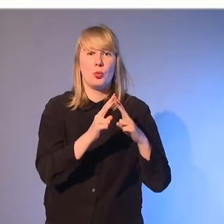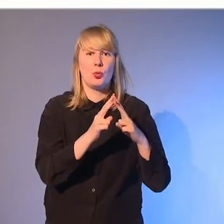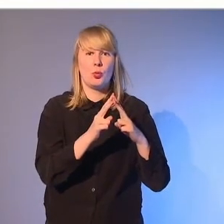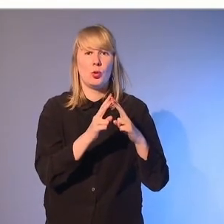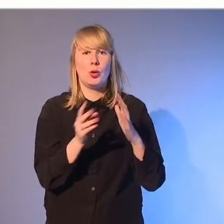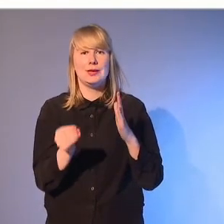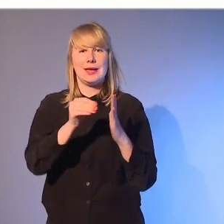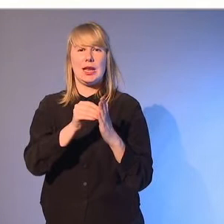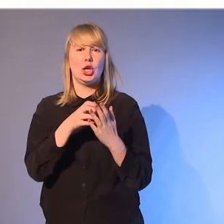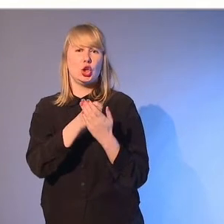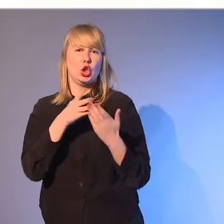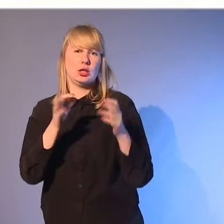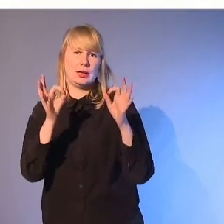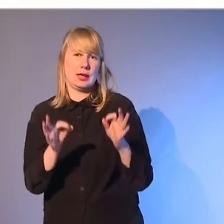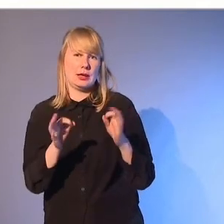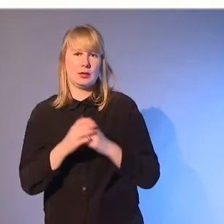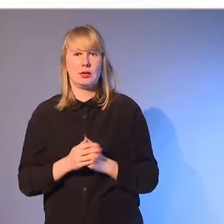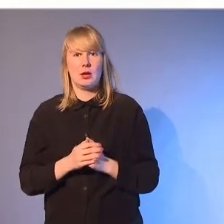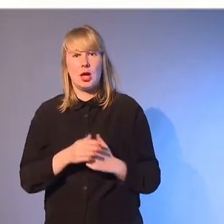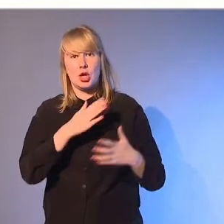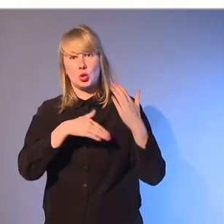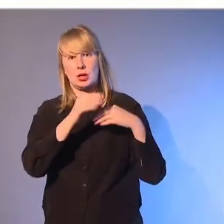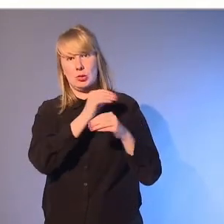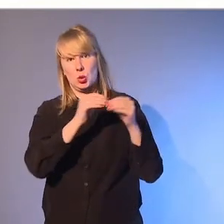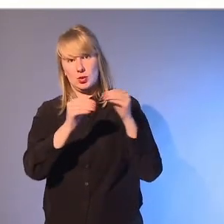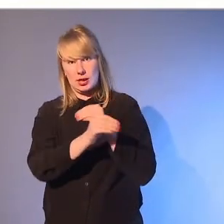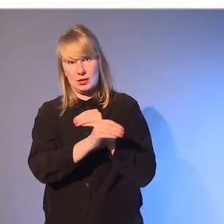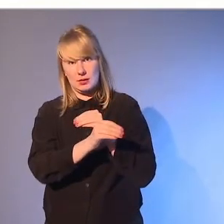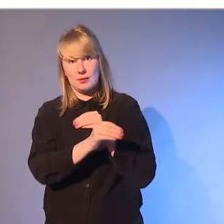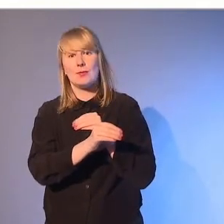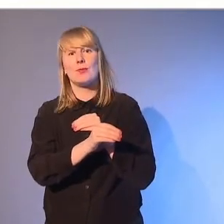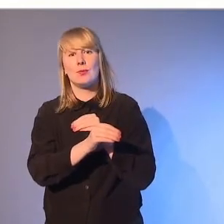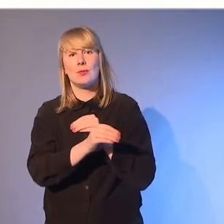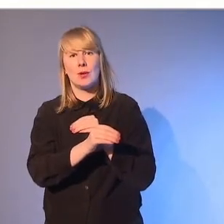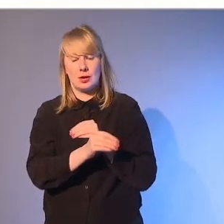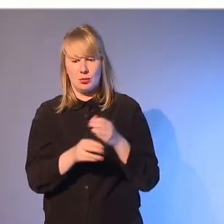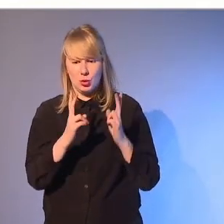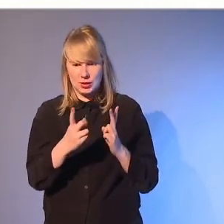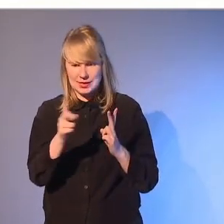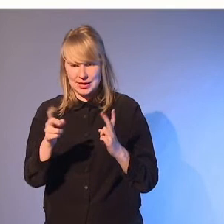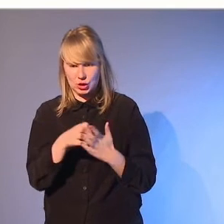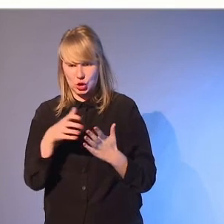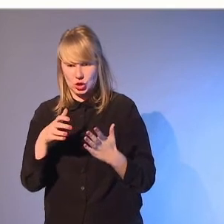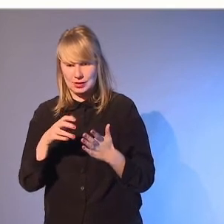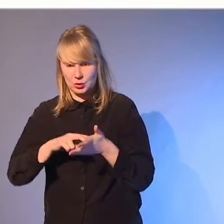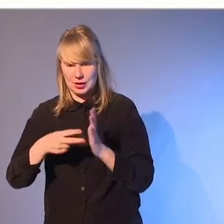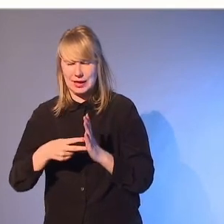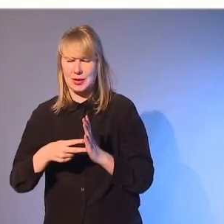dyppedingser. Og tradisjonell pedagogikk brukt på dyr teknologi, det er ekstra